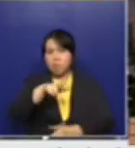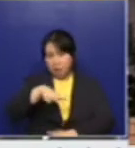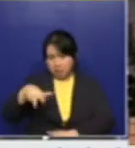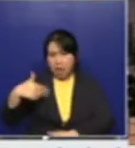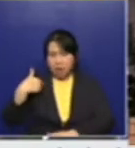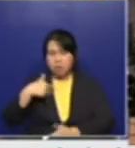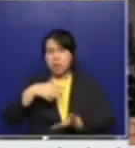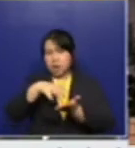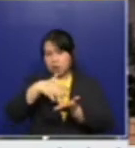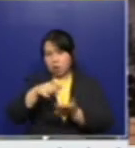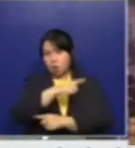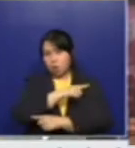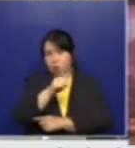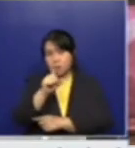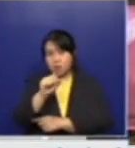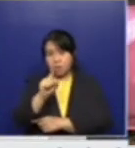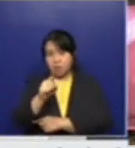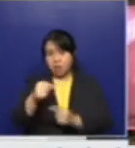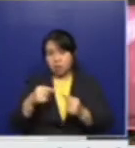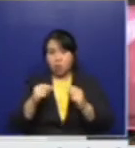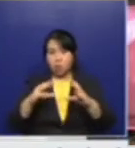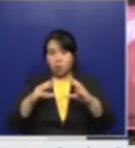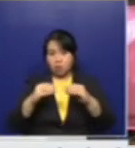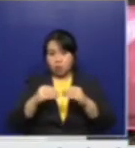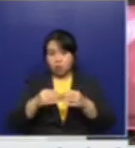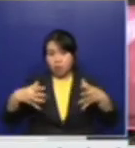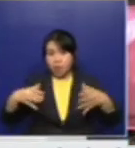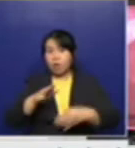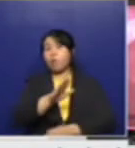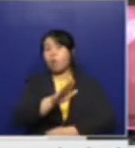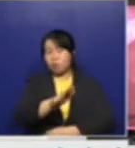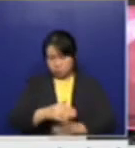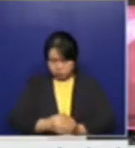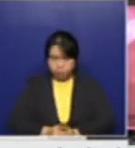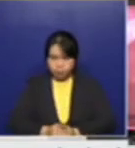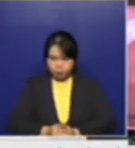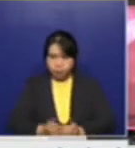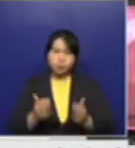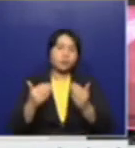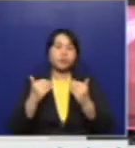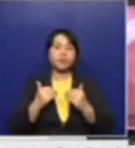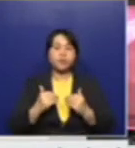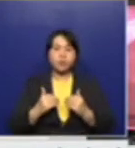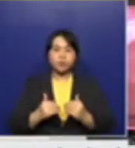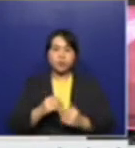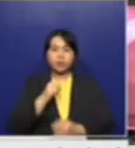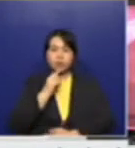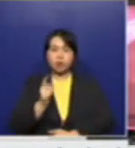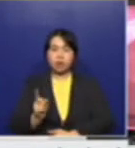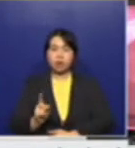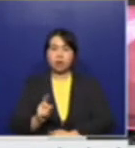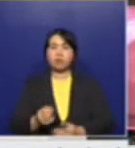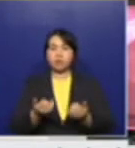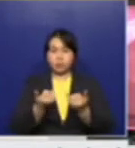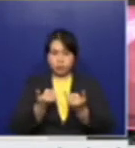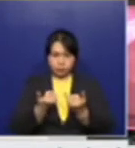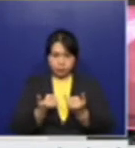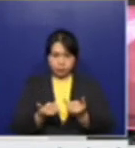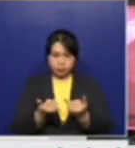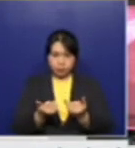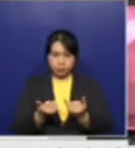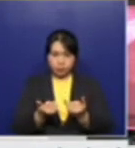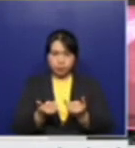ไว้เมื่อวันที่21ในการประชุมใหญ่สามัญประจำปีเรื่องที่2ก็ต้องเรียนว่าวันนี้นั้นนะ